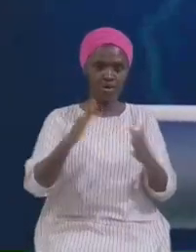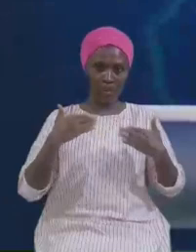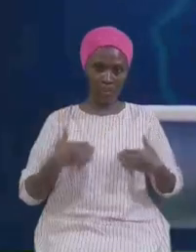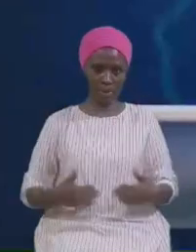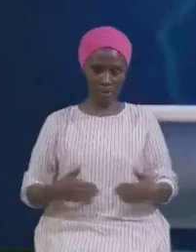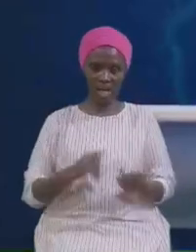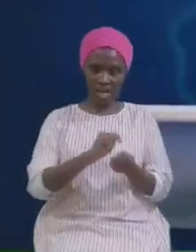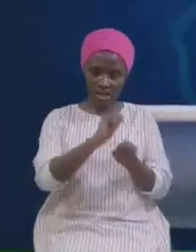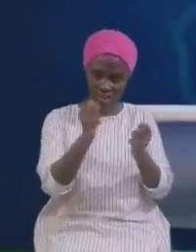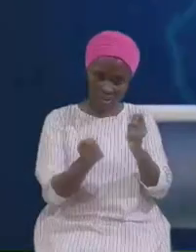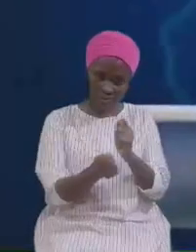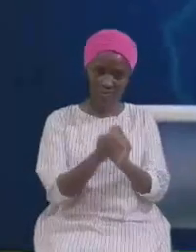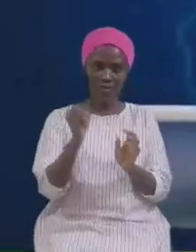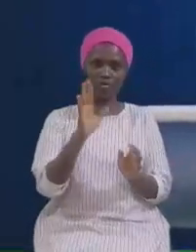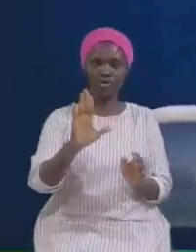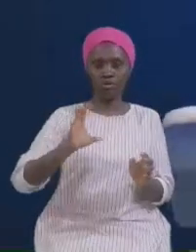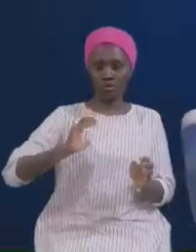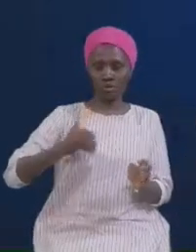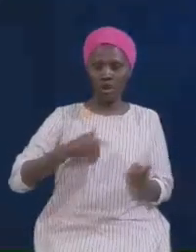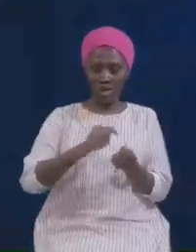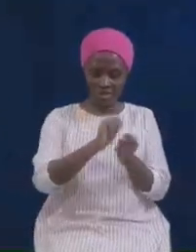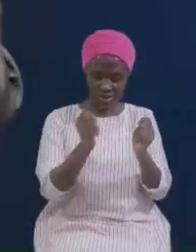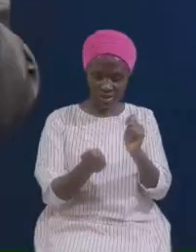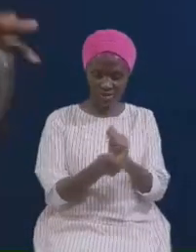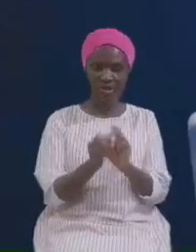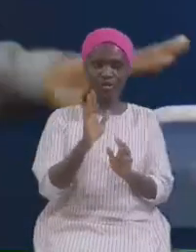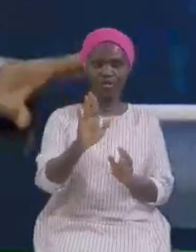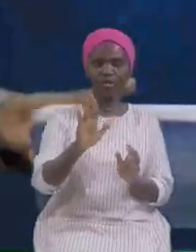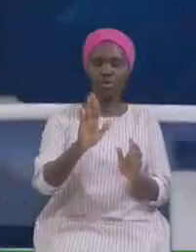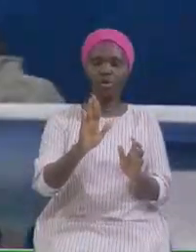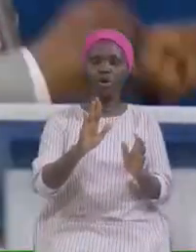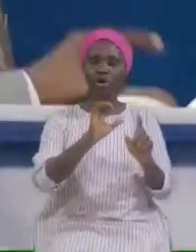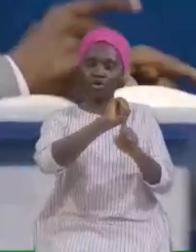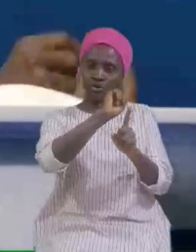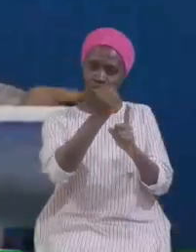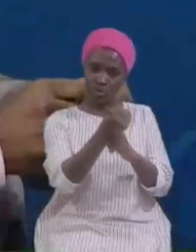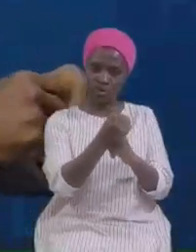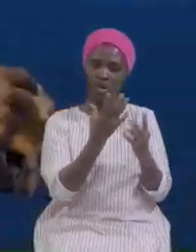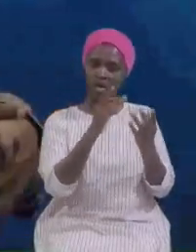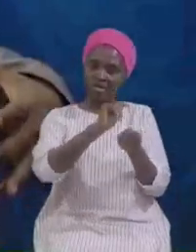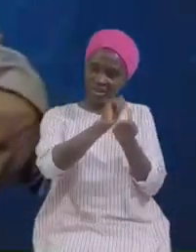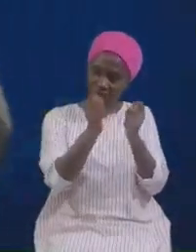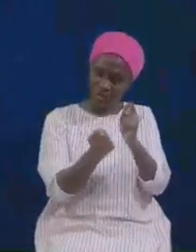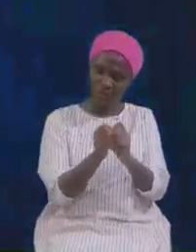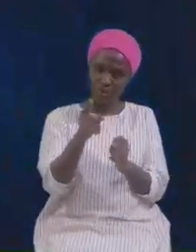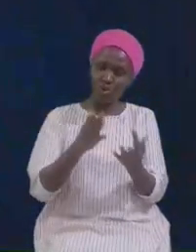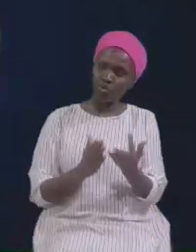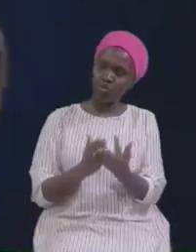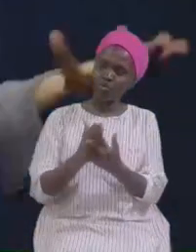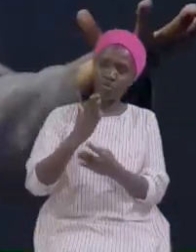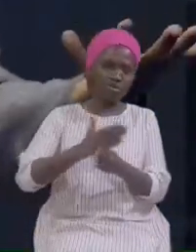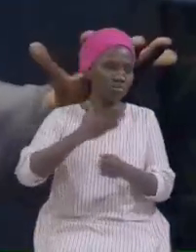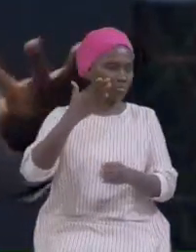corps, qui va transformer ton âme, qui va transformer ta situation, qui va te transformer totalement